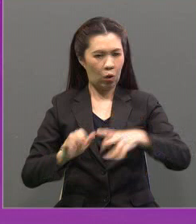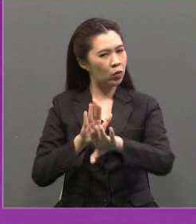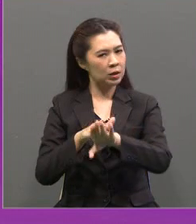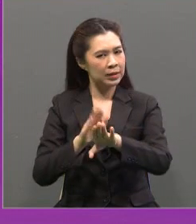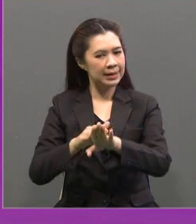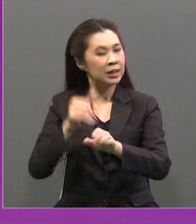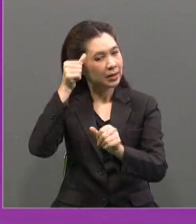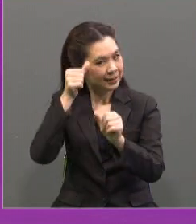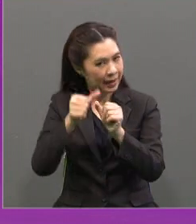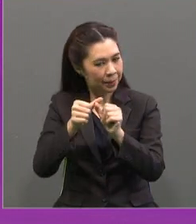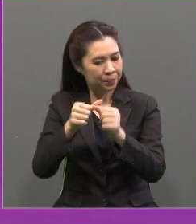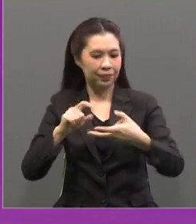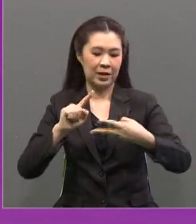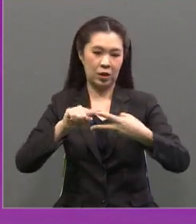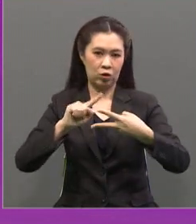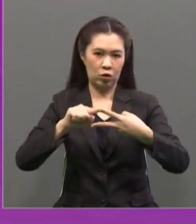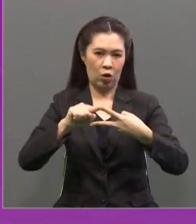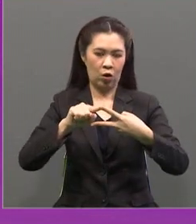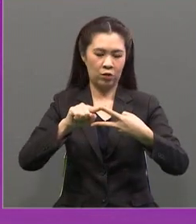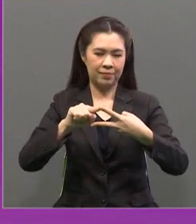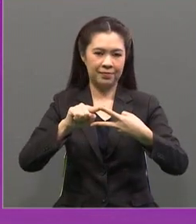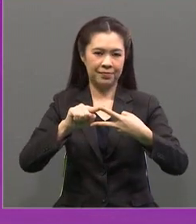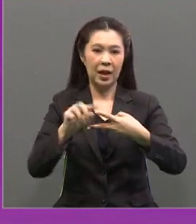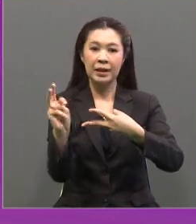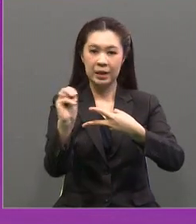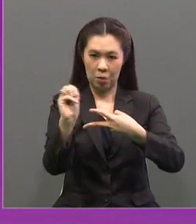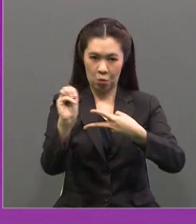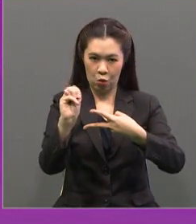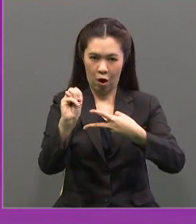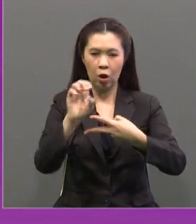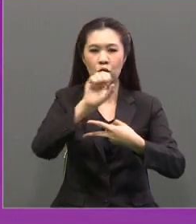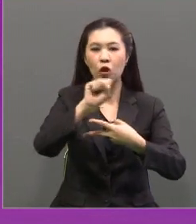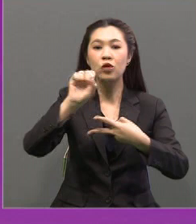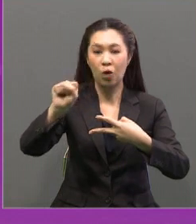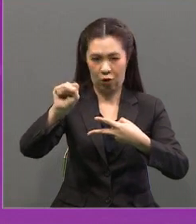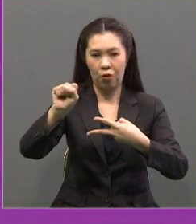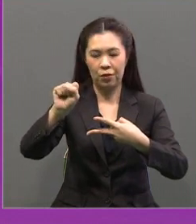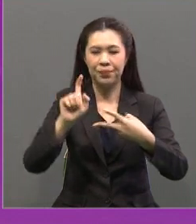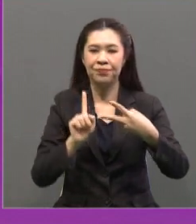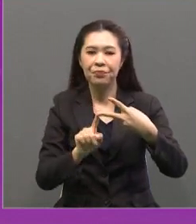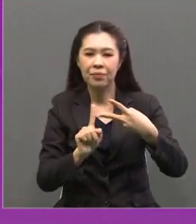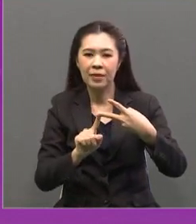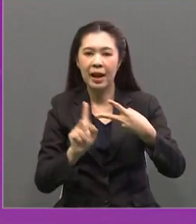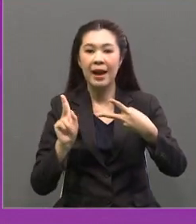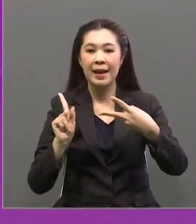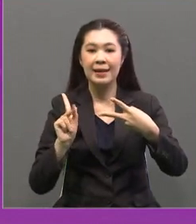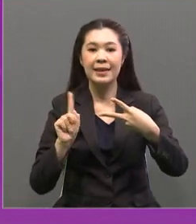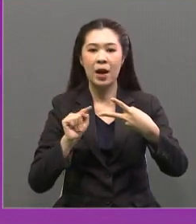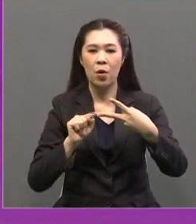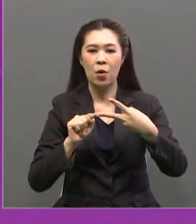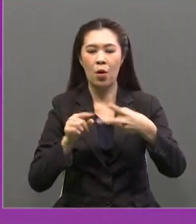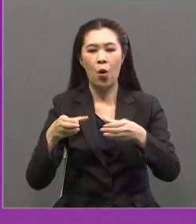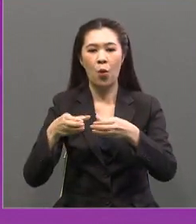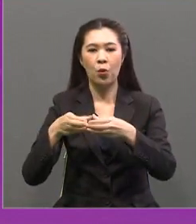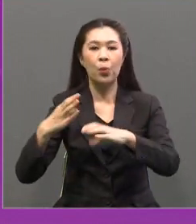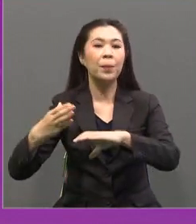2ใบนี้ 2สีด้วยนะจ๊ะได้แก่บัตรเลือกตั้ง 4ม่วงส.สเขตนะครับแล้วก็บัตรเลือกตั้งสีเขียวจะเป็นสส